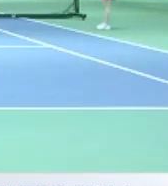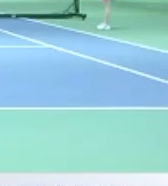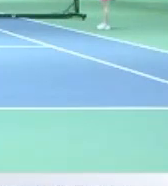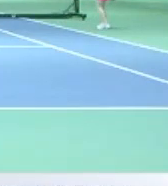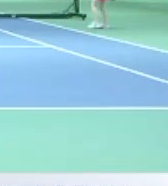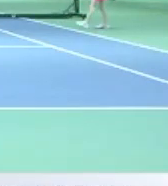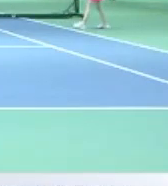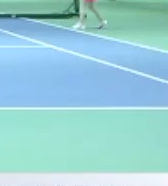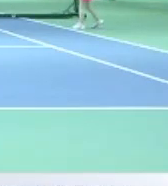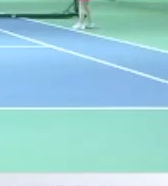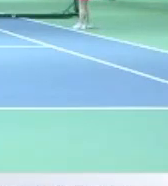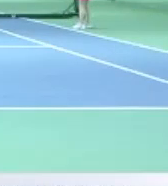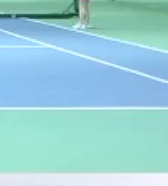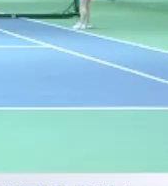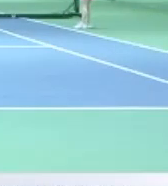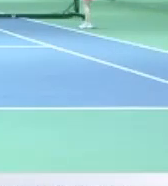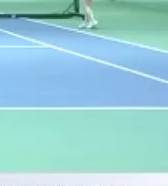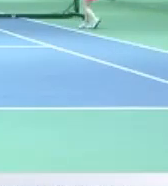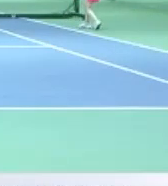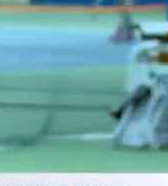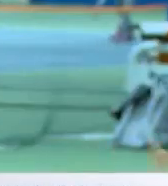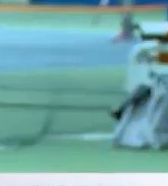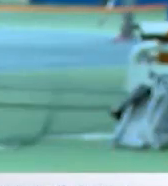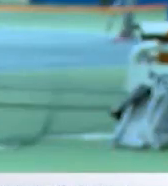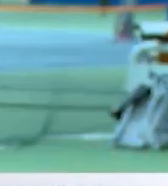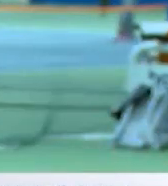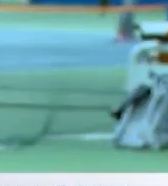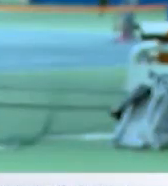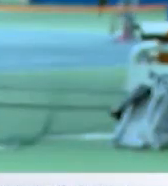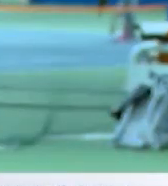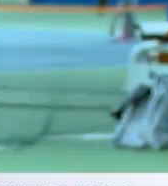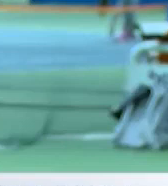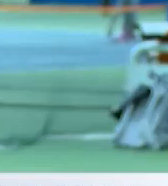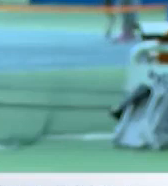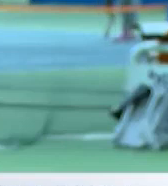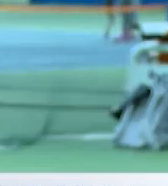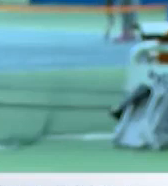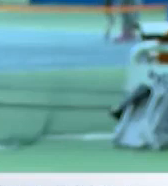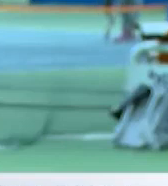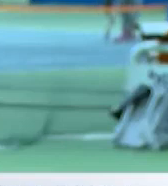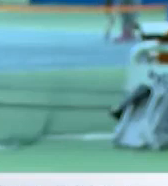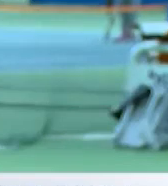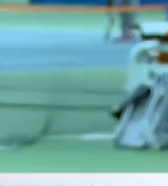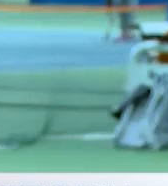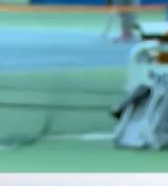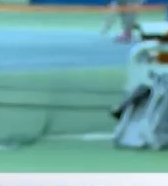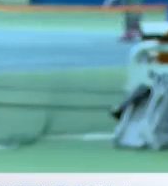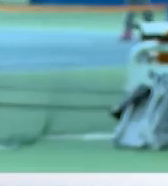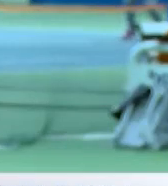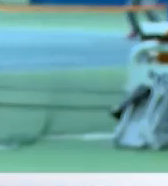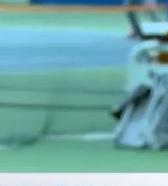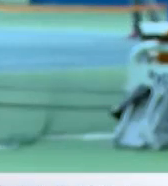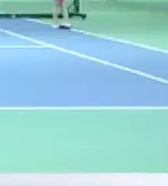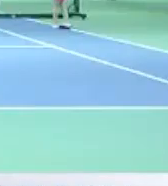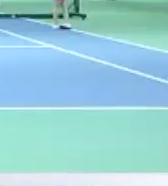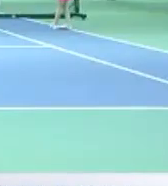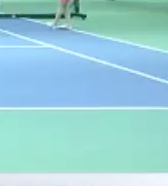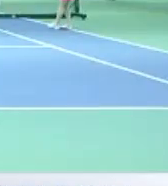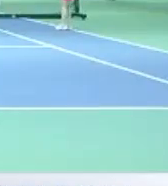сұхбатты ертең Қазақ ТВ арнасынан таңғы 9:20-да, 15:20-да және кешкі 9:25-те көре аласыздар.